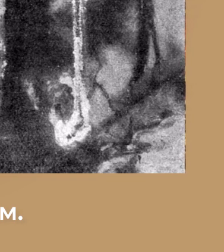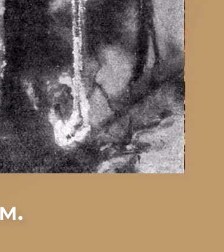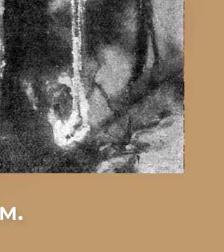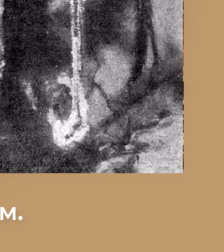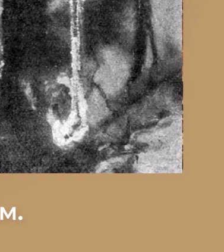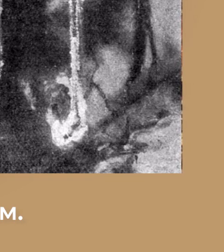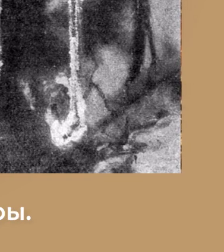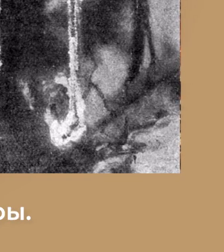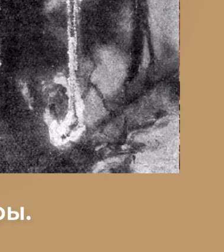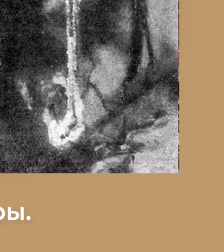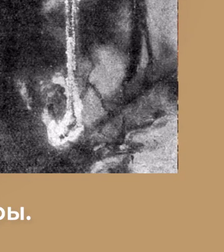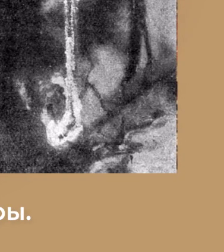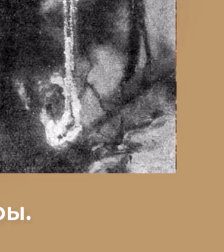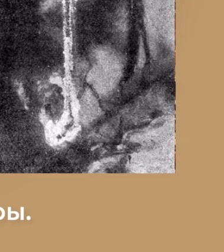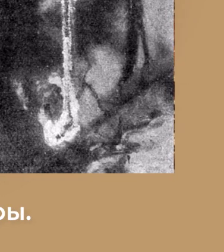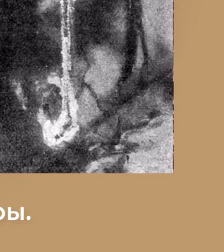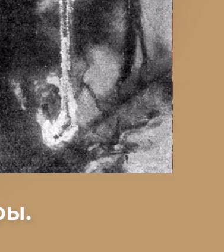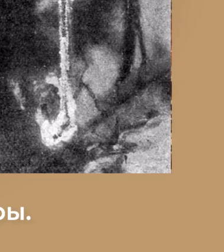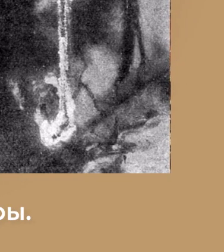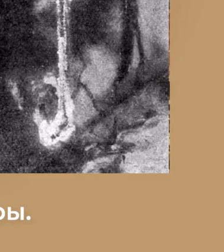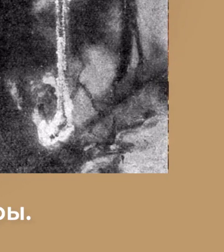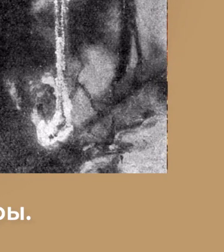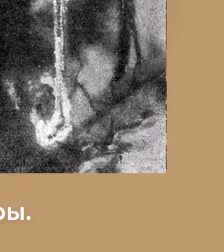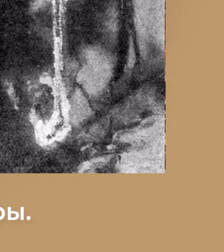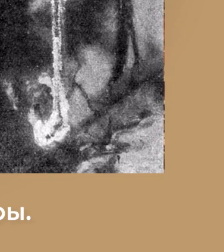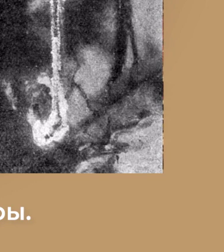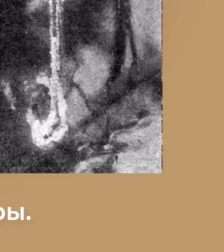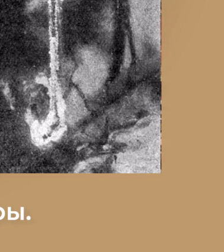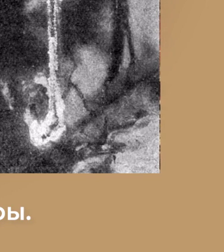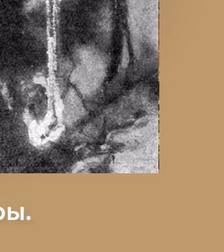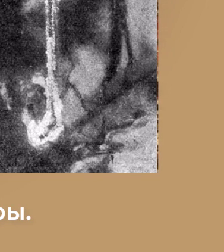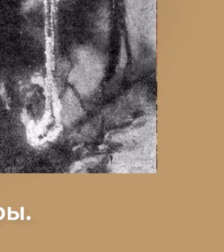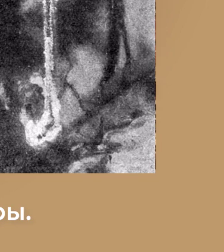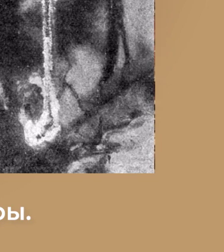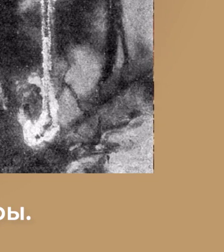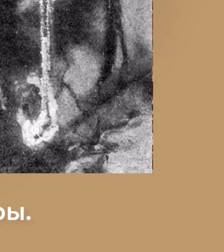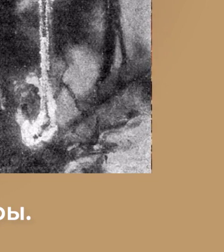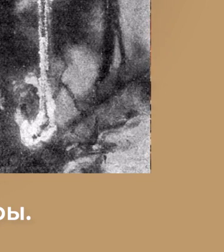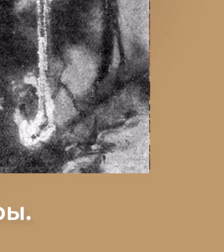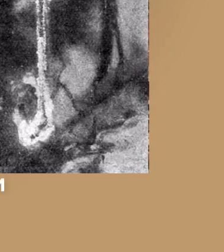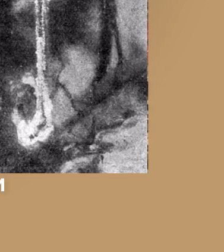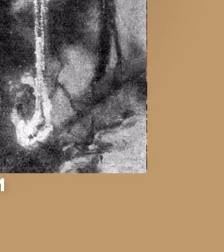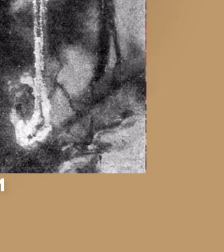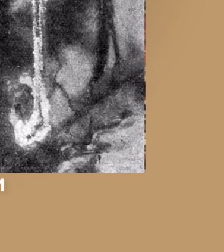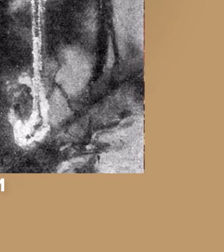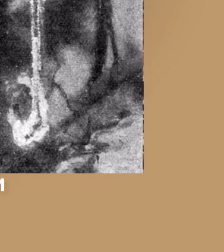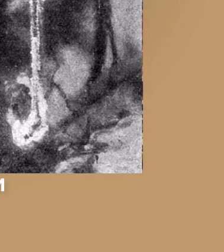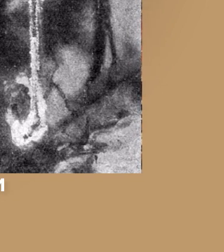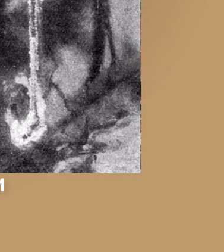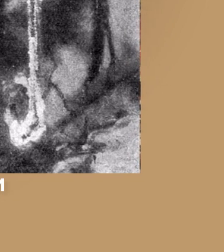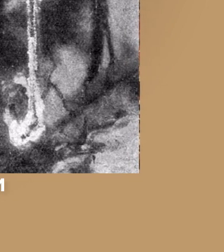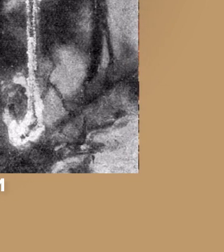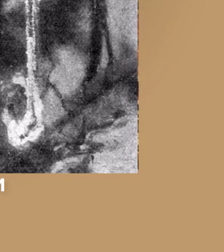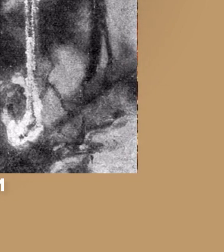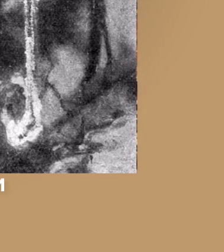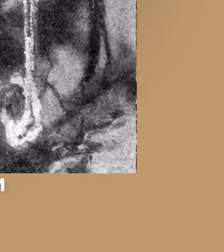поручили трем реставраторам. Дмитрий Богословский и Иван Васильев должны были максимально незаметно залатать дыры. А восстановить